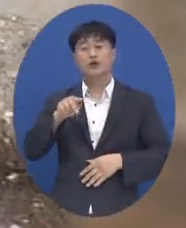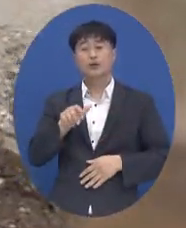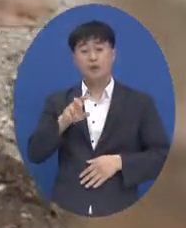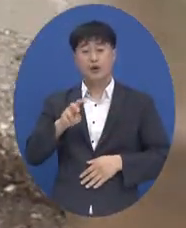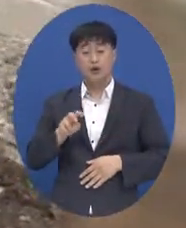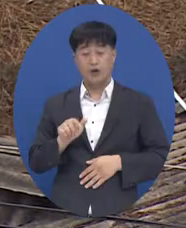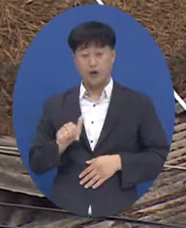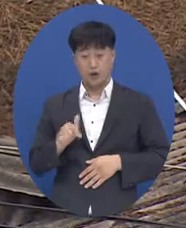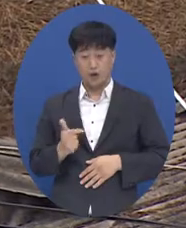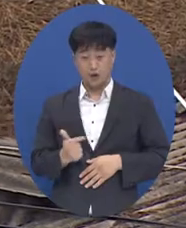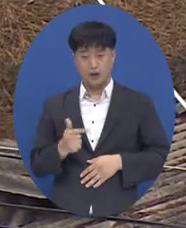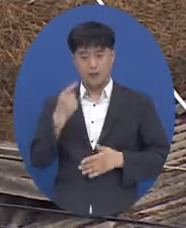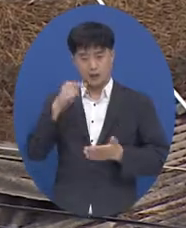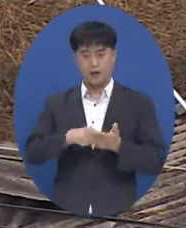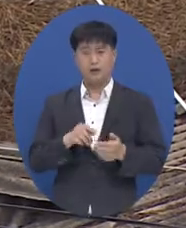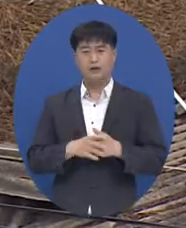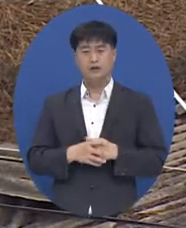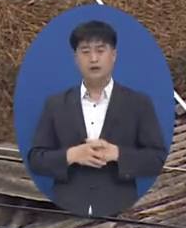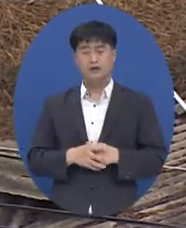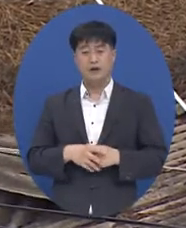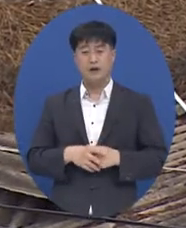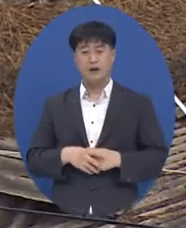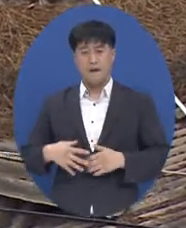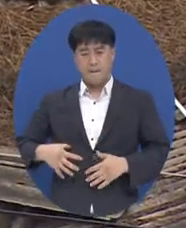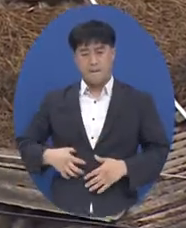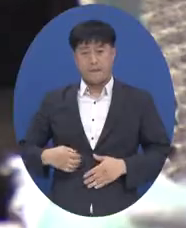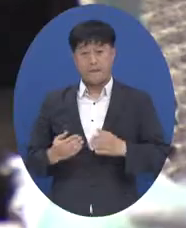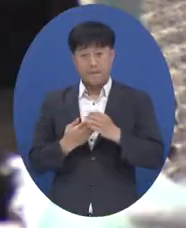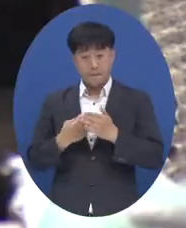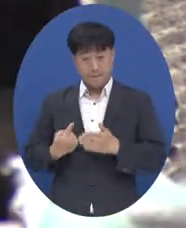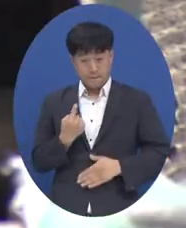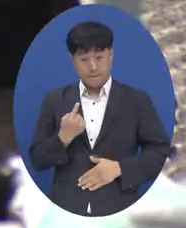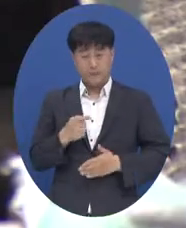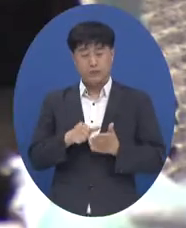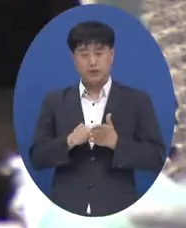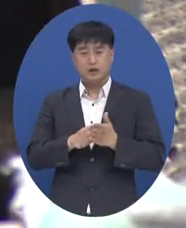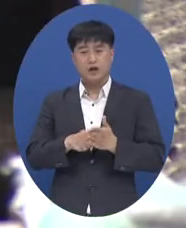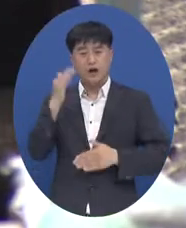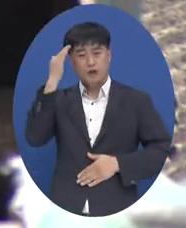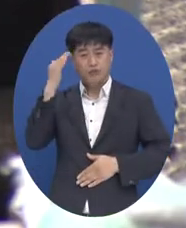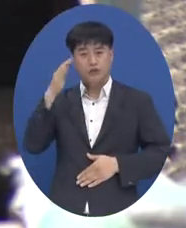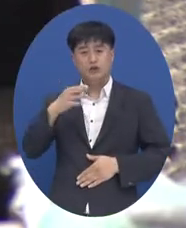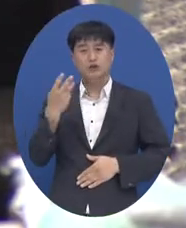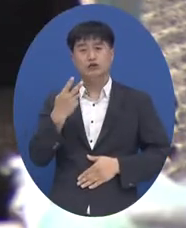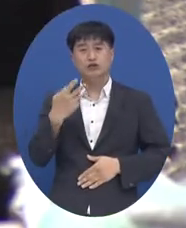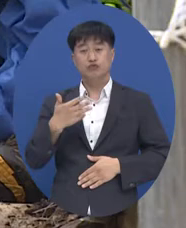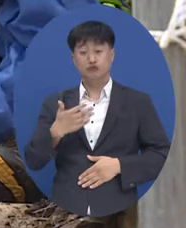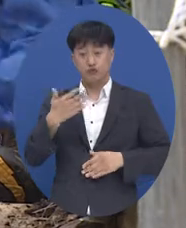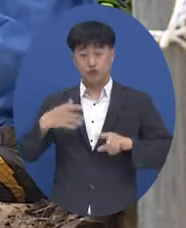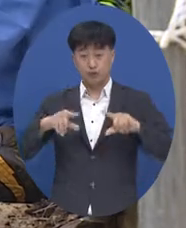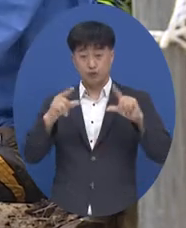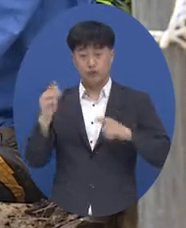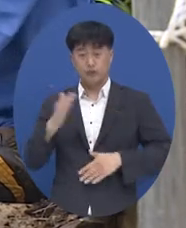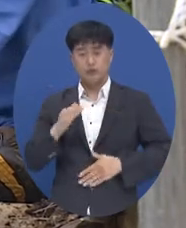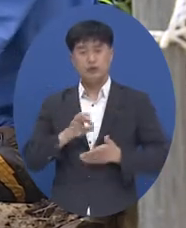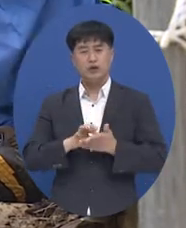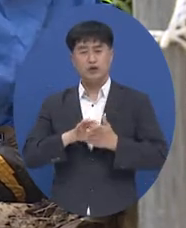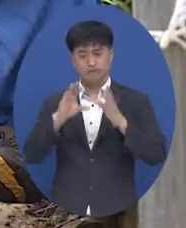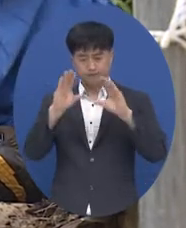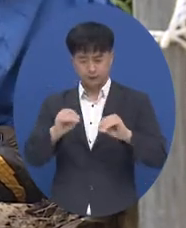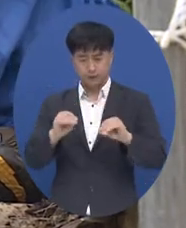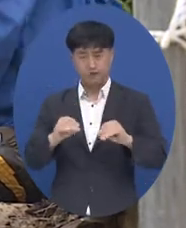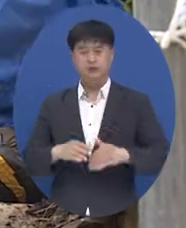발견됩니다. 성면은 1급 발암물질로 우리나라에선 2009년부터 사용이 전면